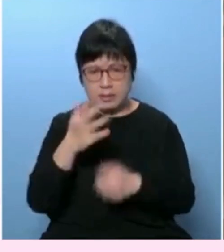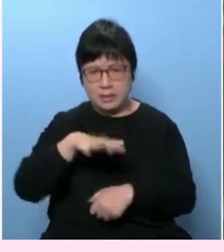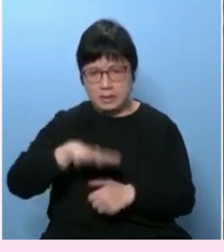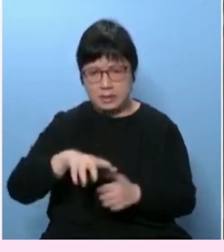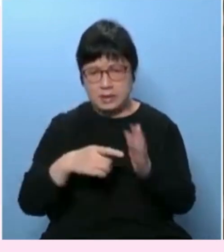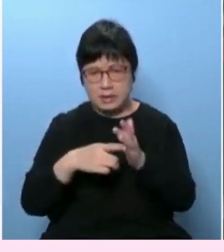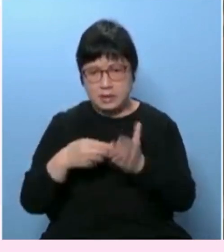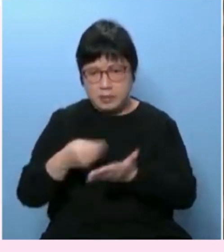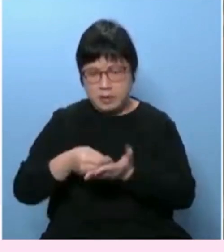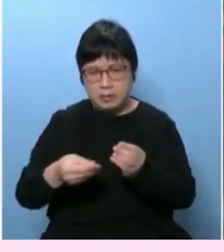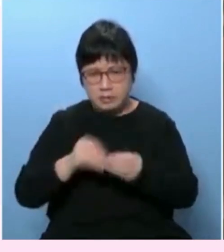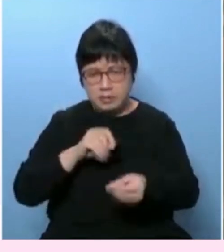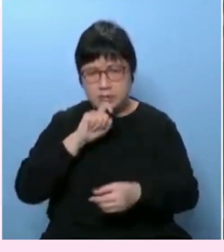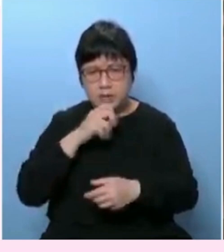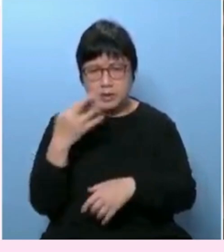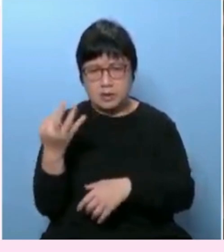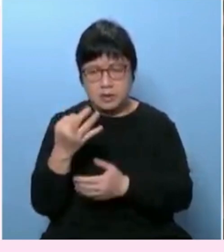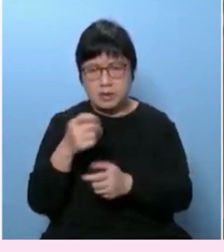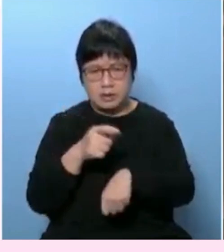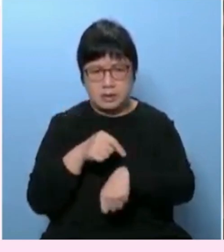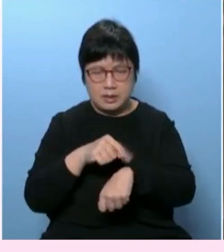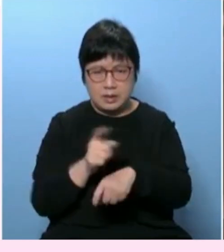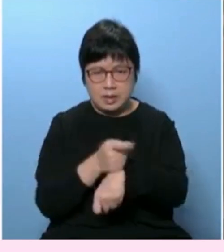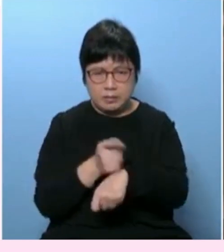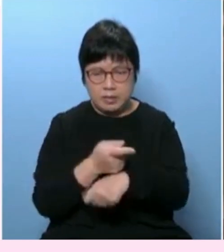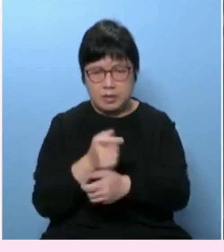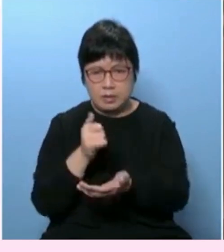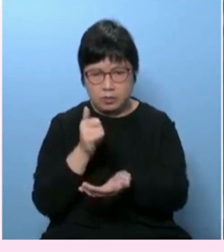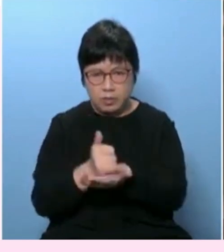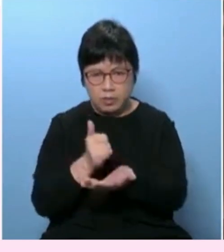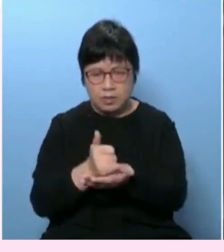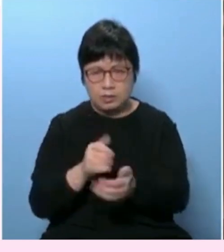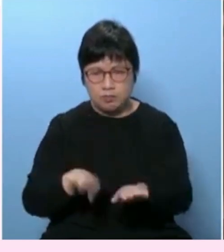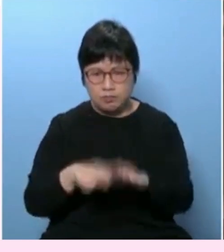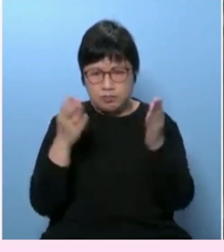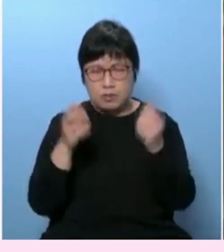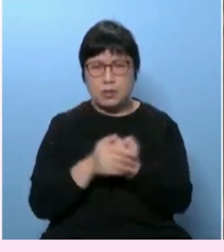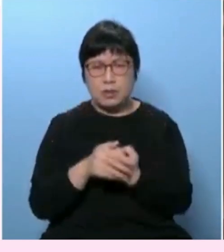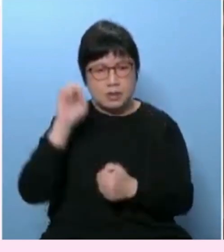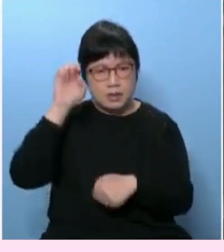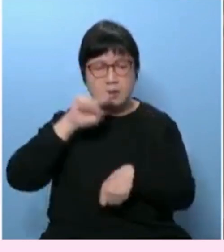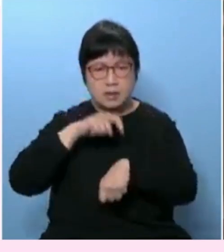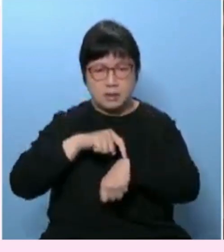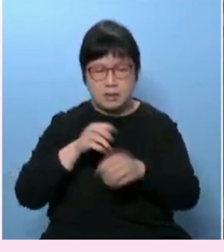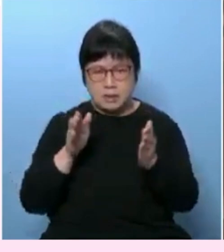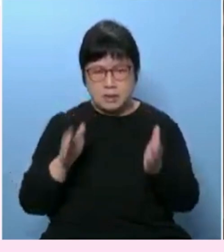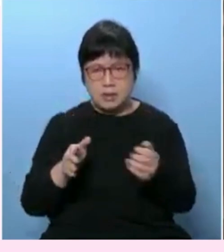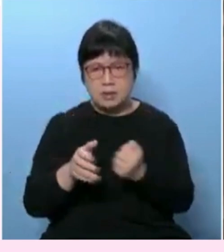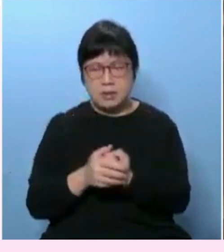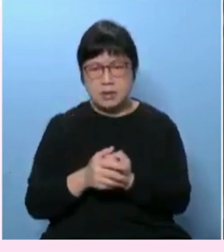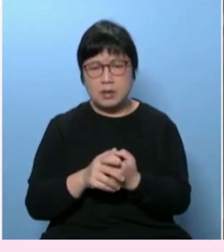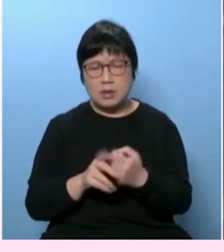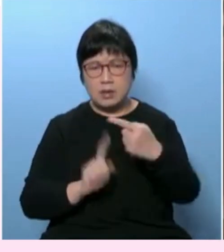券，以及創造約30000個有時限的職位。另外，我們建議設立有時限的100%擔